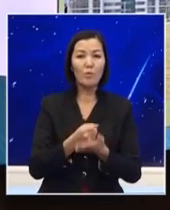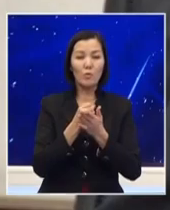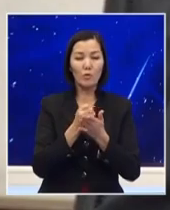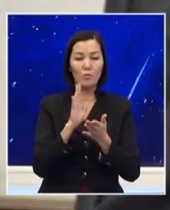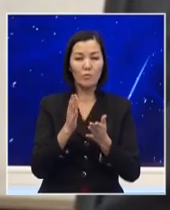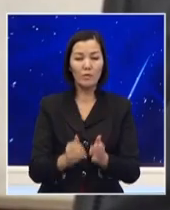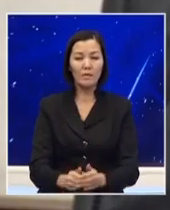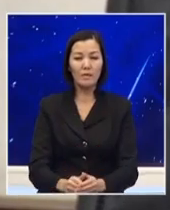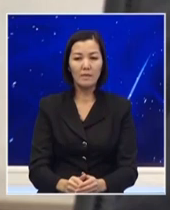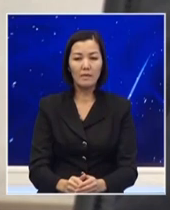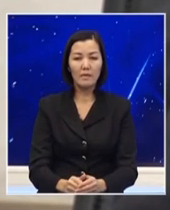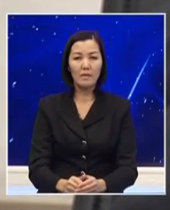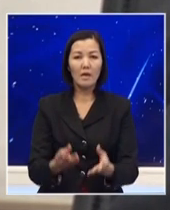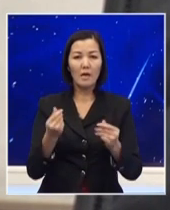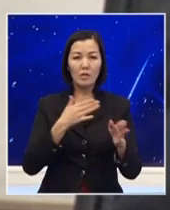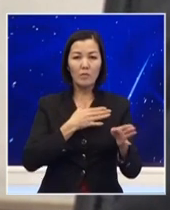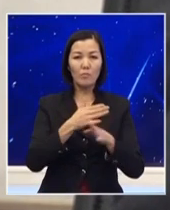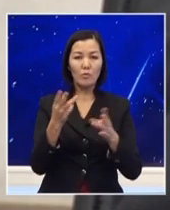танытты.